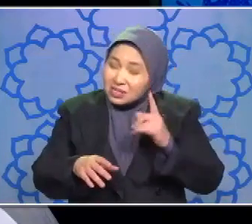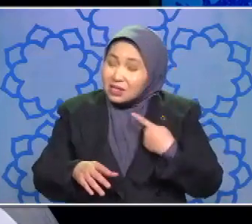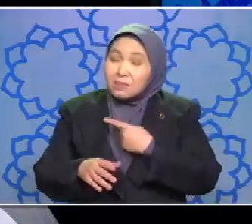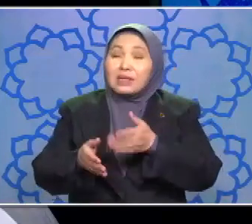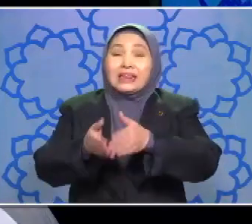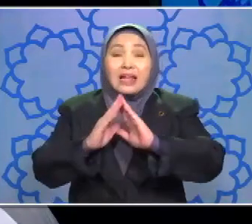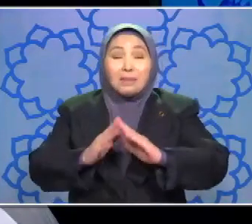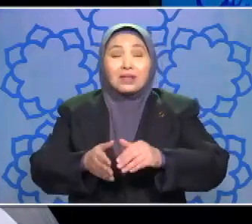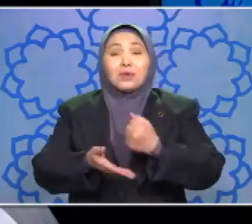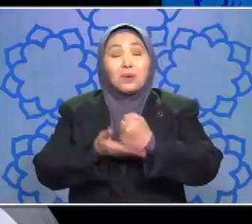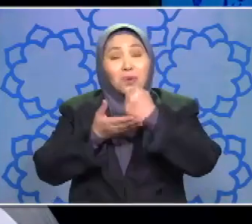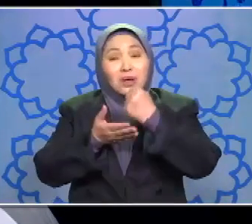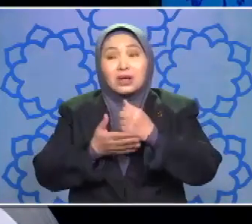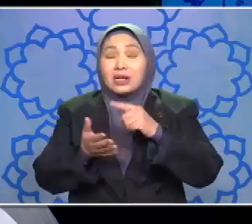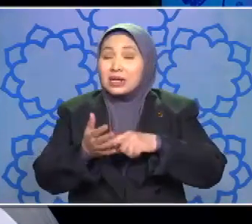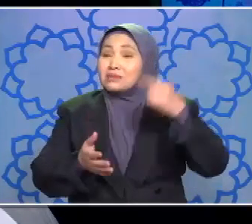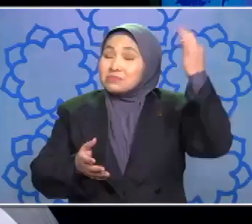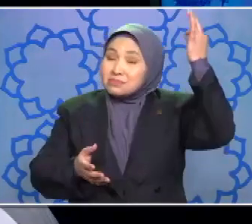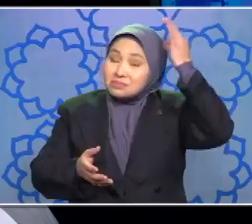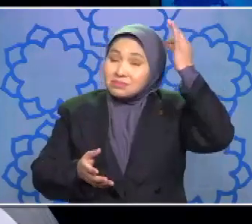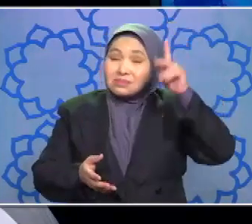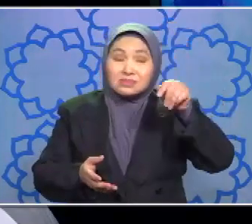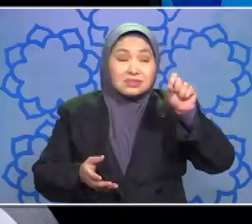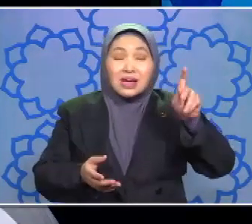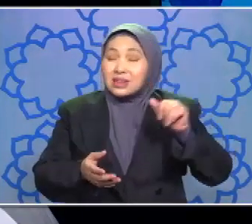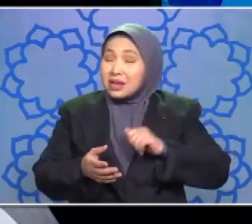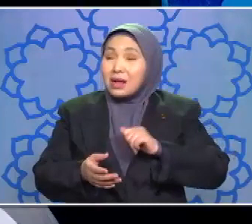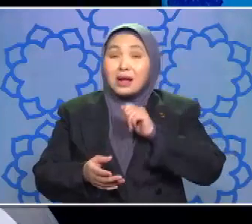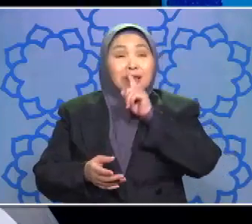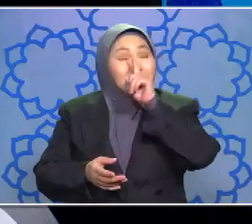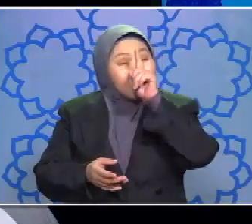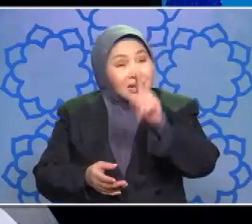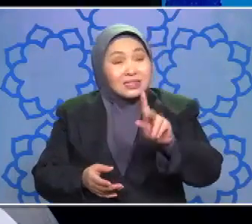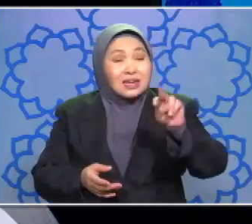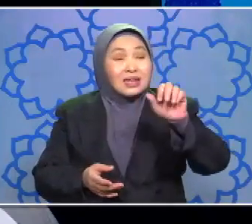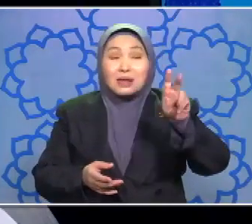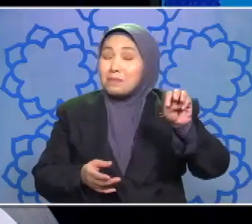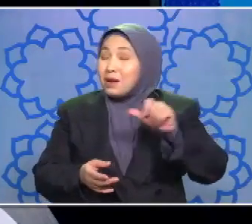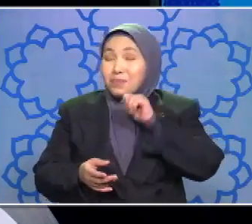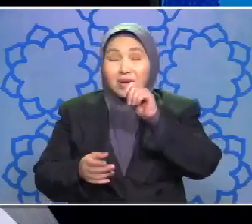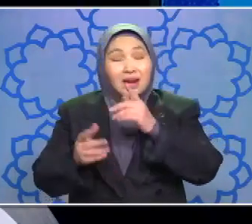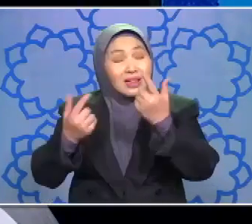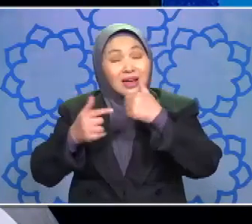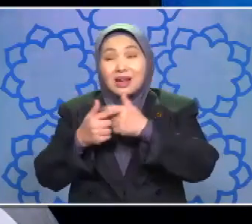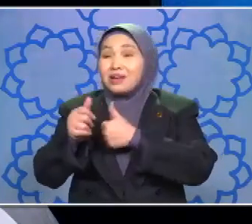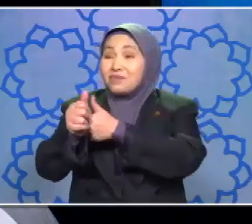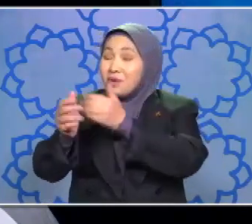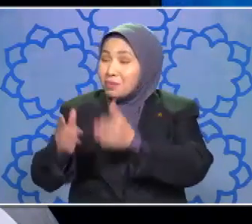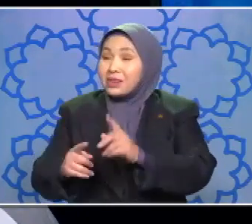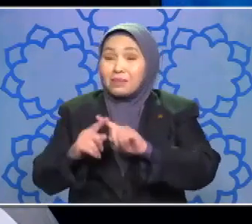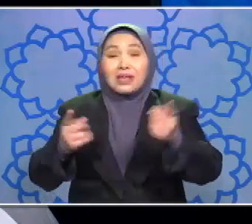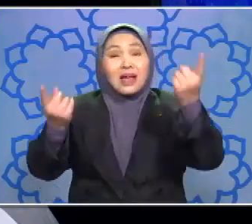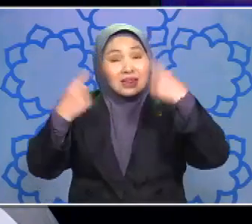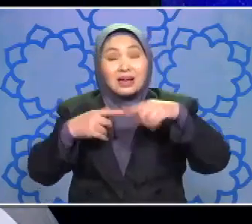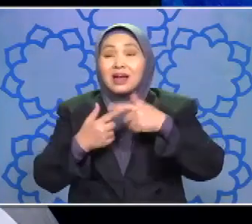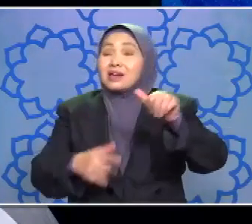Inilah ayat yang menceritakan tentang psikologi manusia. Hakikat nikmat bukan datang daripada pengikut ataupun follower kita, tetapi datang daripada